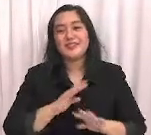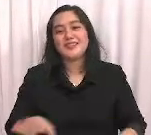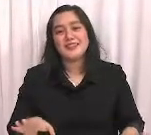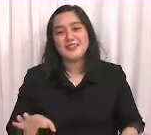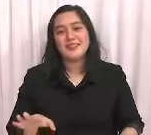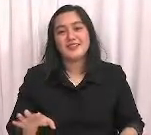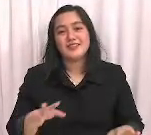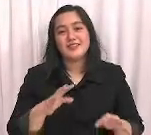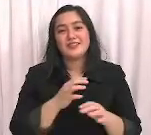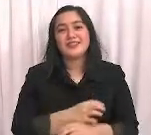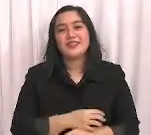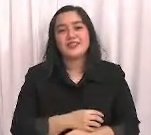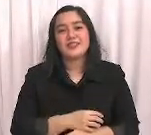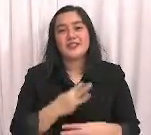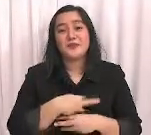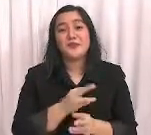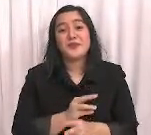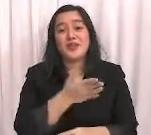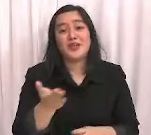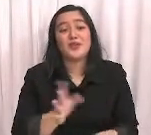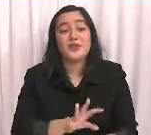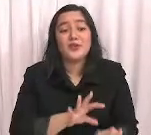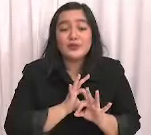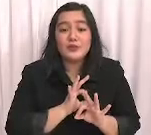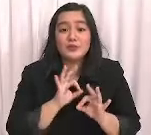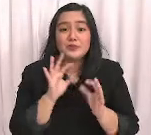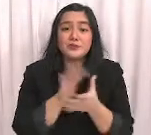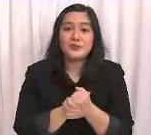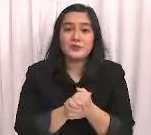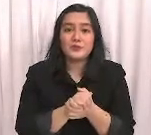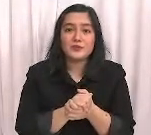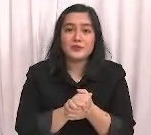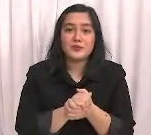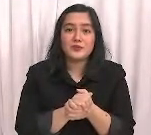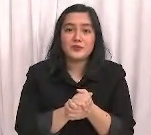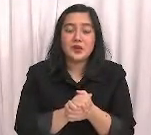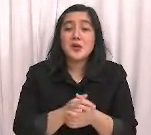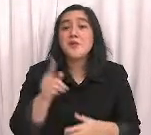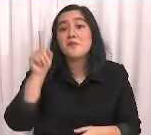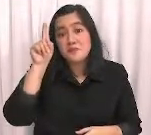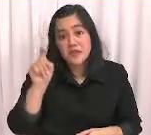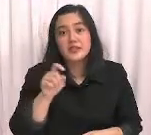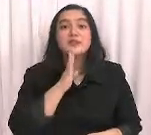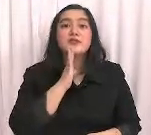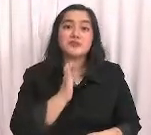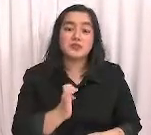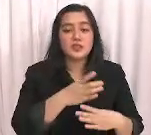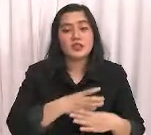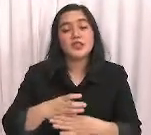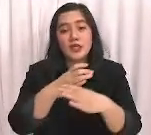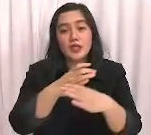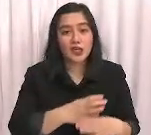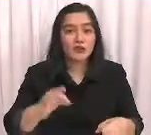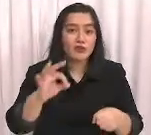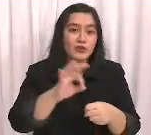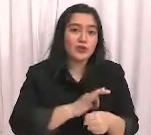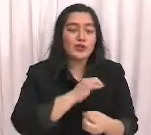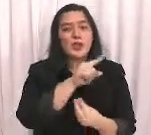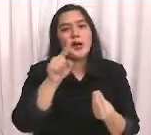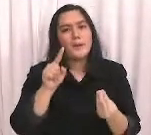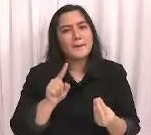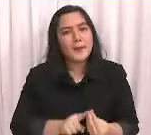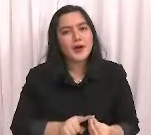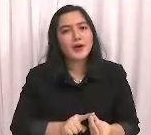sa mga taong pag-aasawa. Pero, mag-iingat po tayo ng mga nagsasabing I love you. Mm-hmm. You know, sapagkat minsan nagsasabing I love